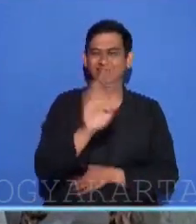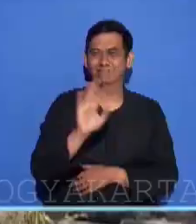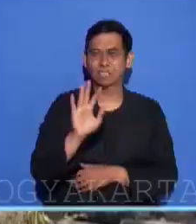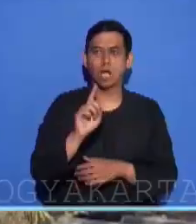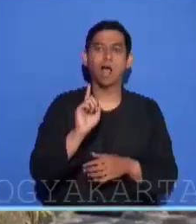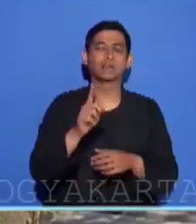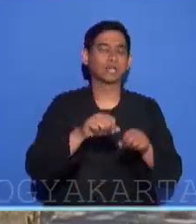cagar budaya men